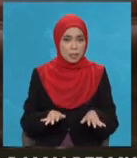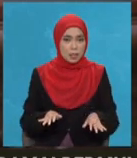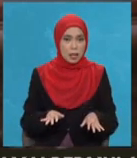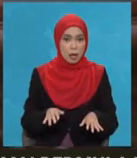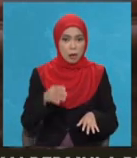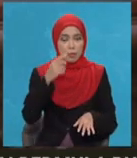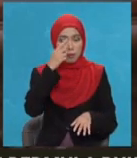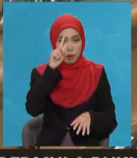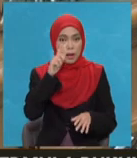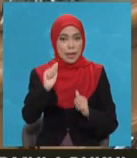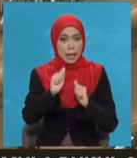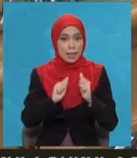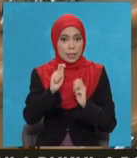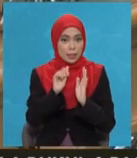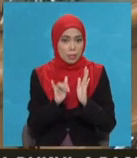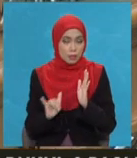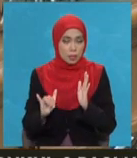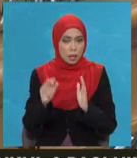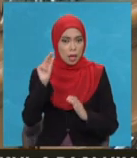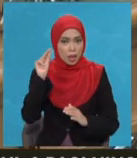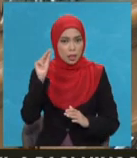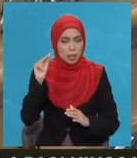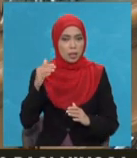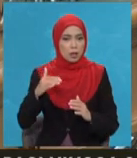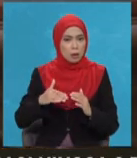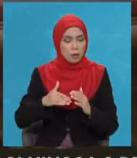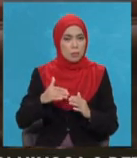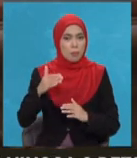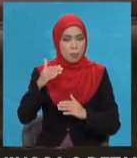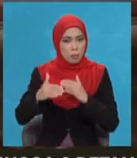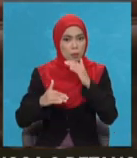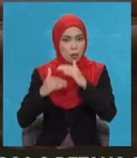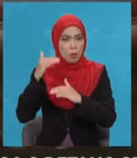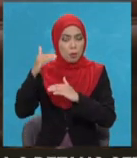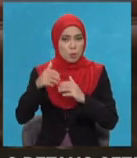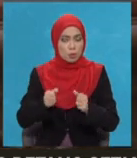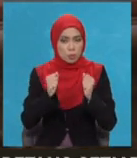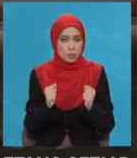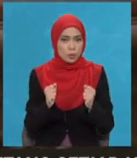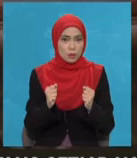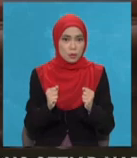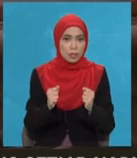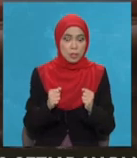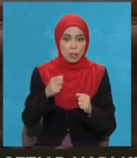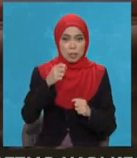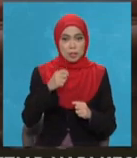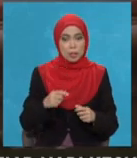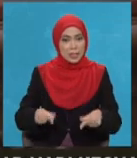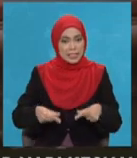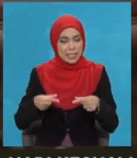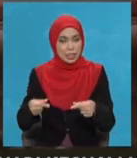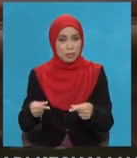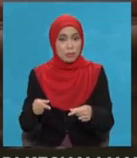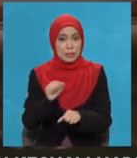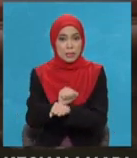activity ekonominya nah ini akan lebih lebih untuk menjaga lagi teruskan menjauhkan pekerjaan untuk